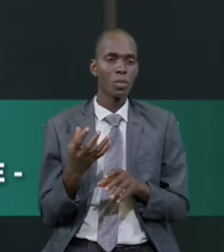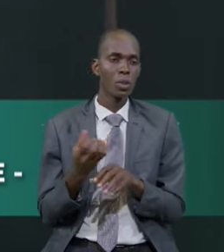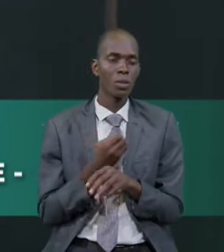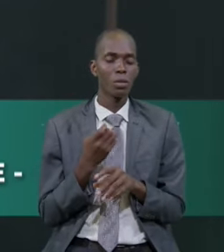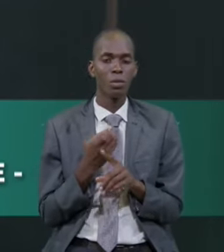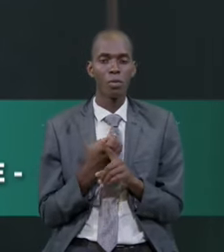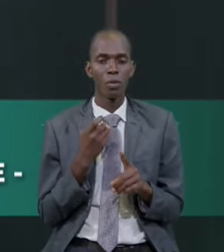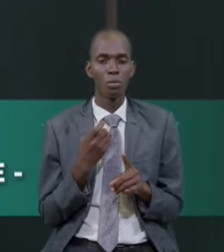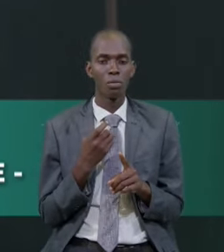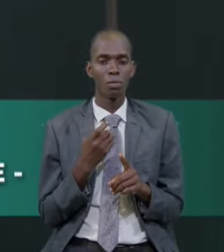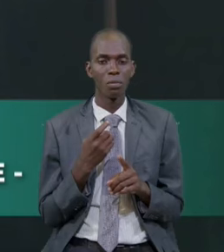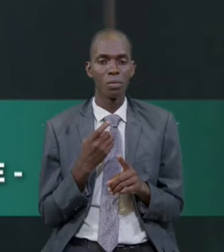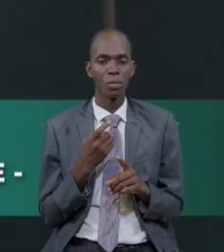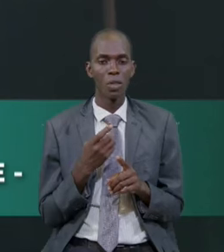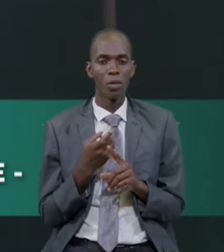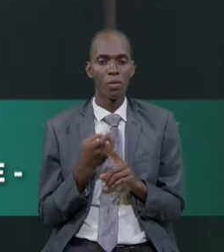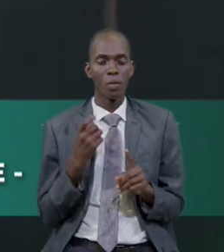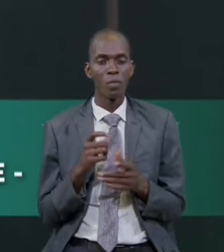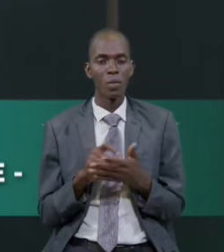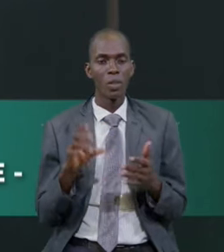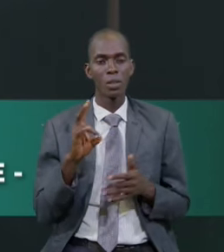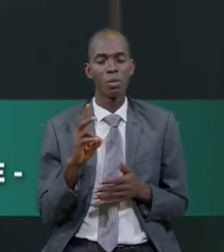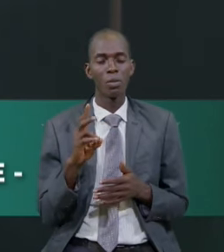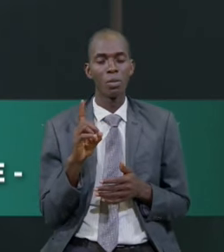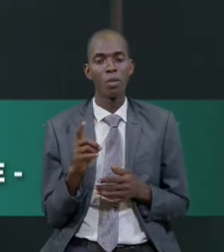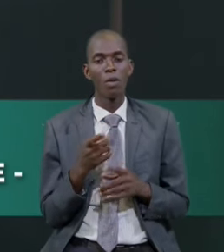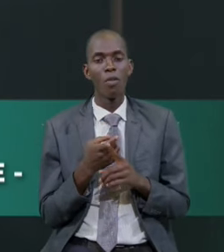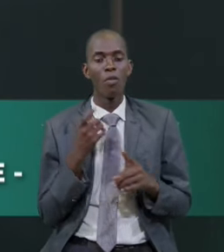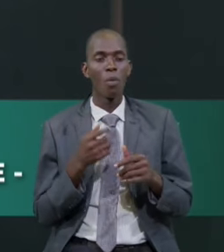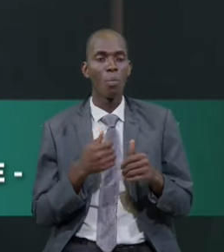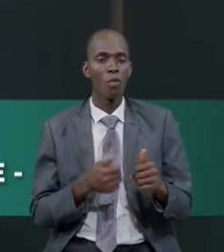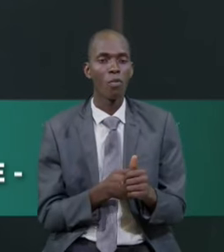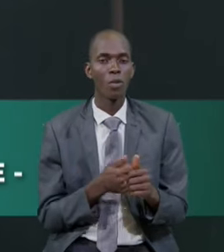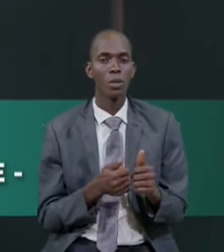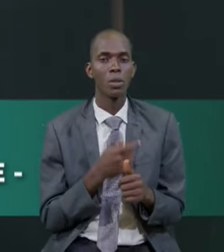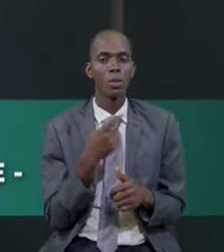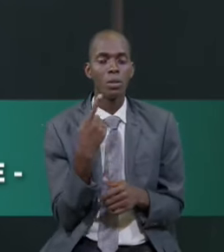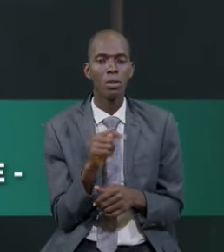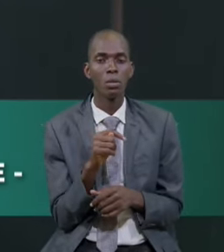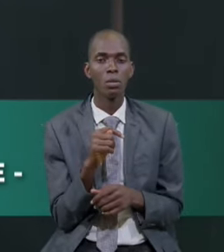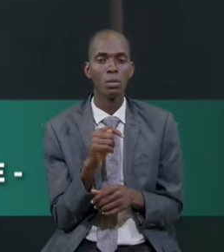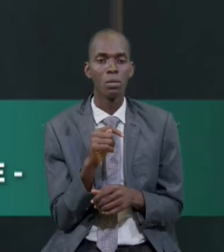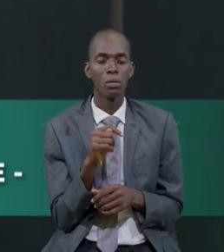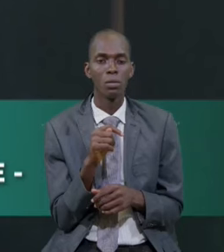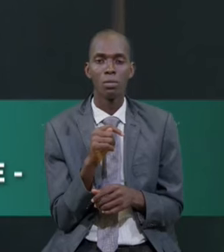Verset 11. Il le prit derrière les brebis qui allaitent.